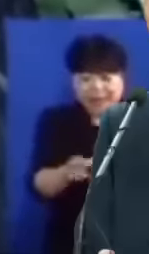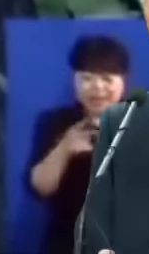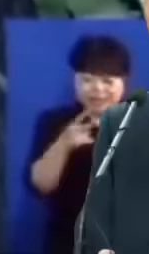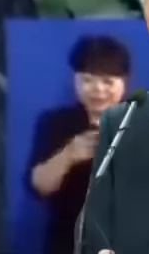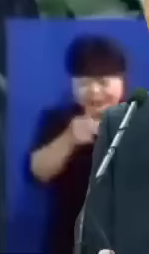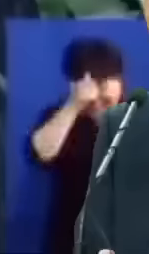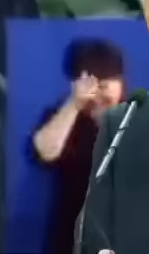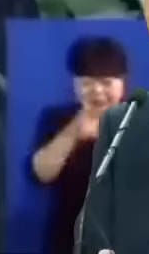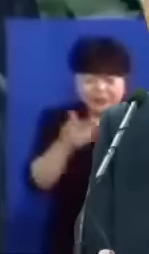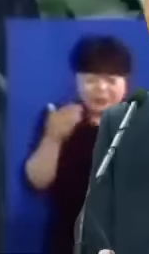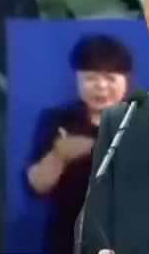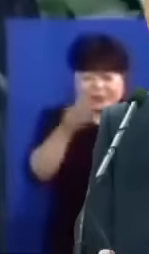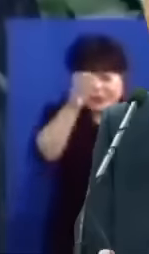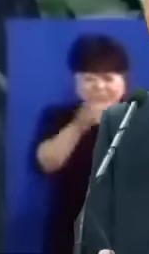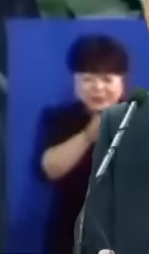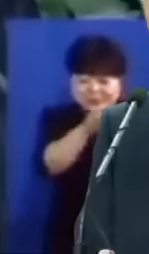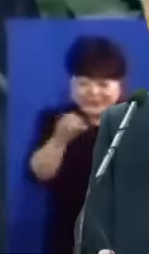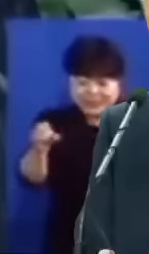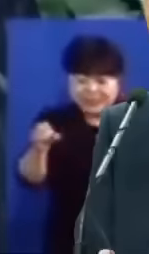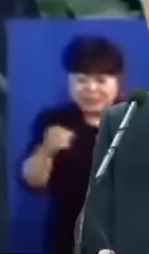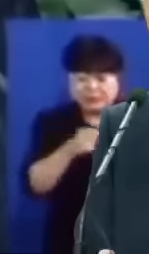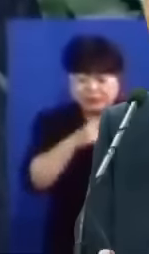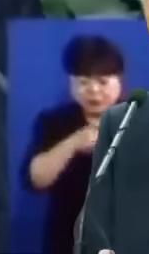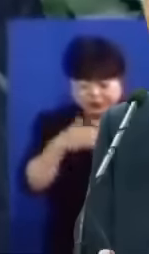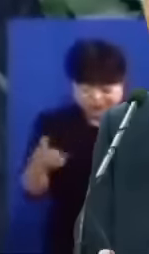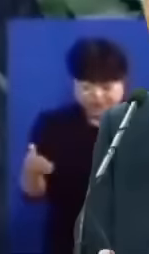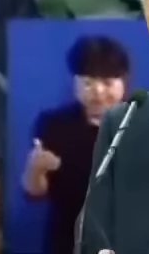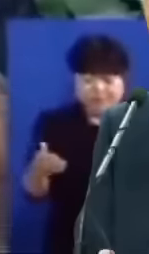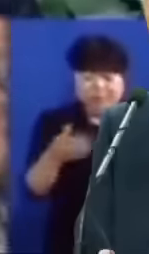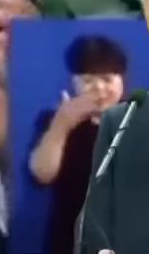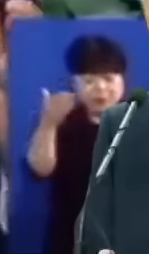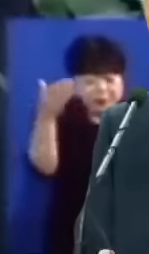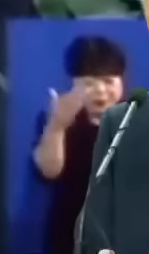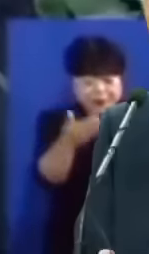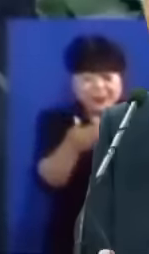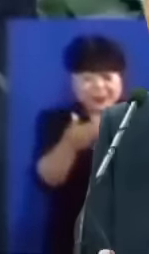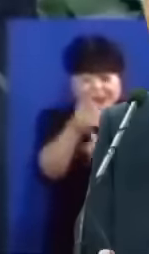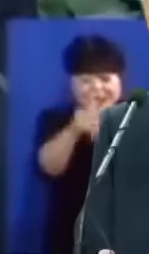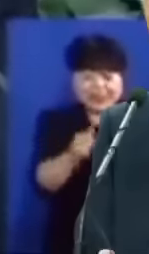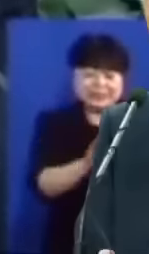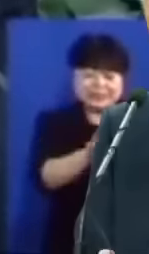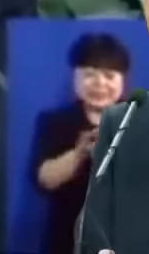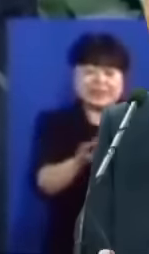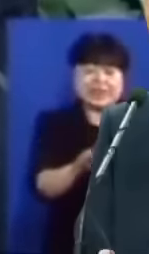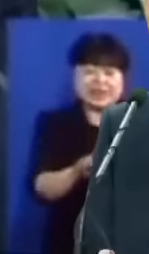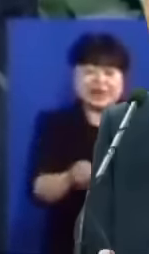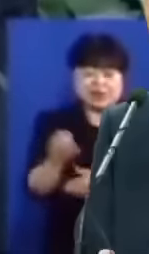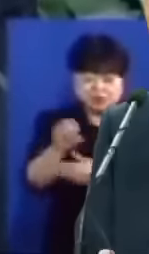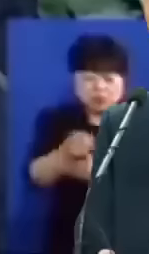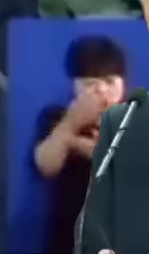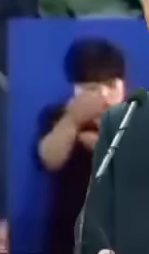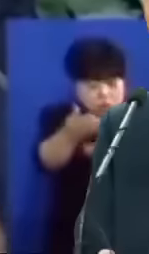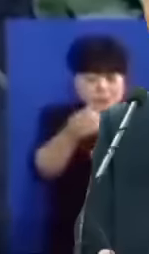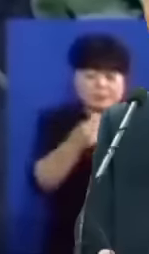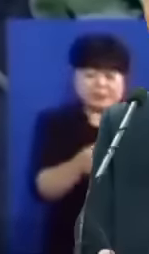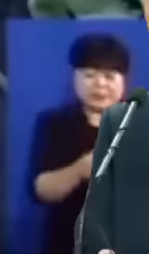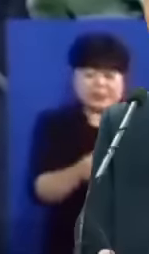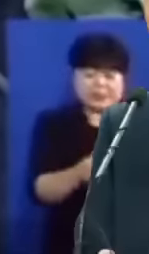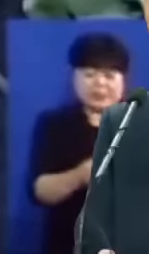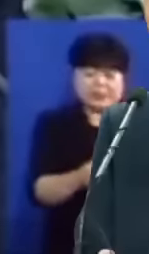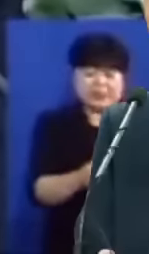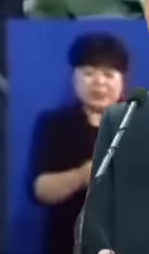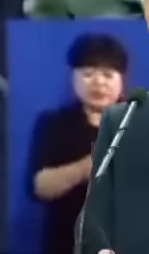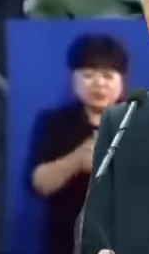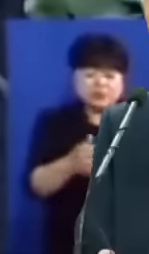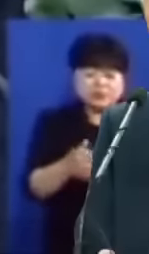둘째 아담 예수님이 십자가에서 몸짓고 피 흘려 여러분에게 하나님의 사랑을 퍼부어 주었었습니다. 당신의